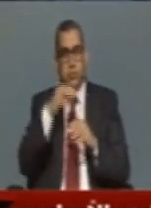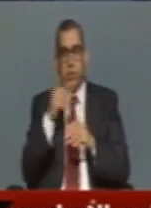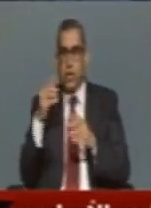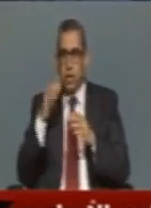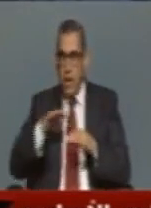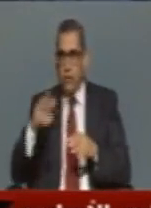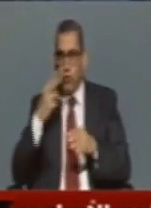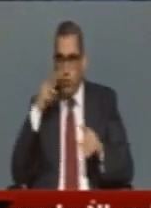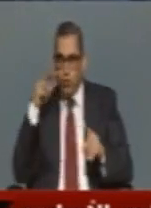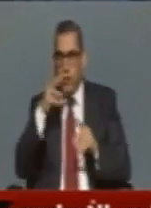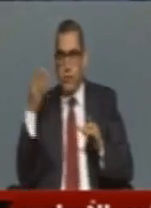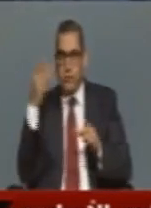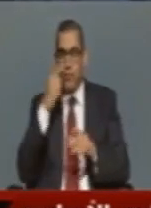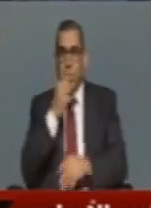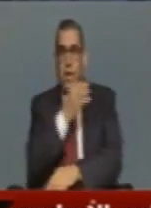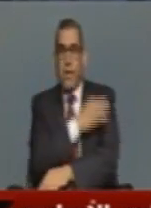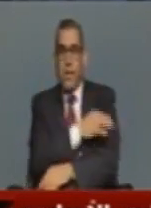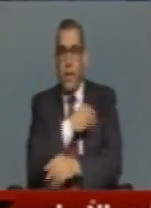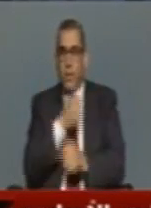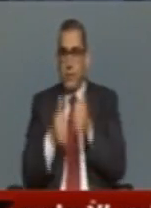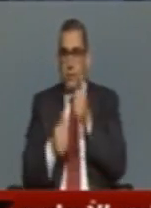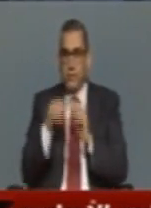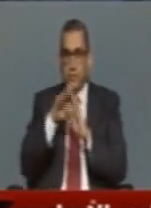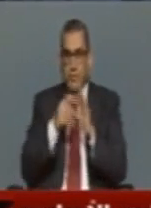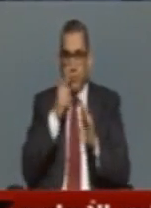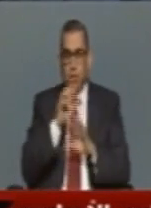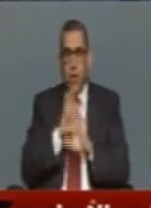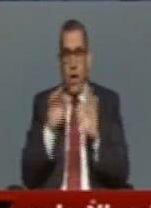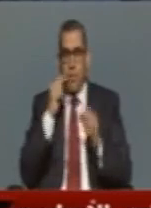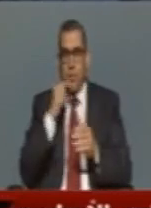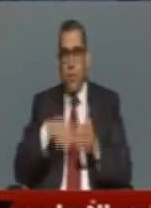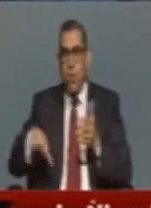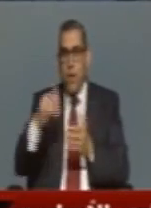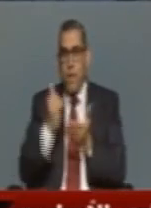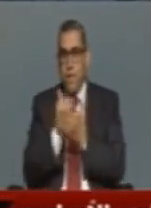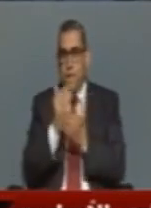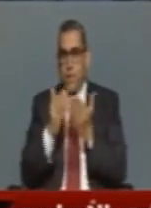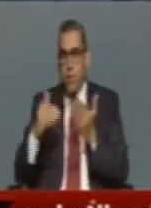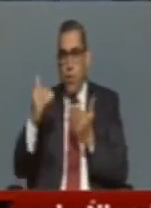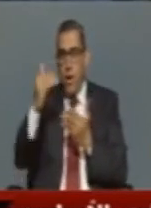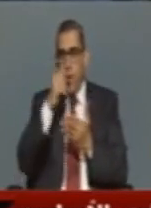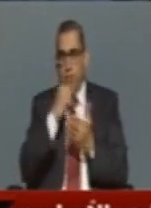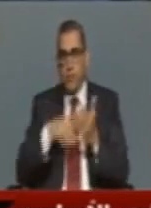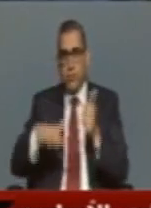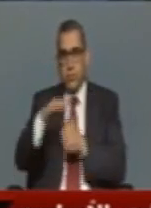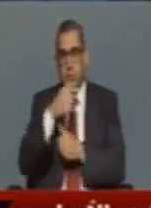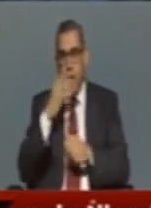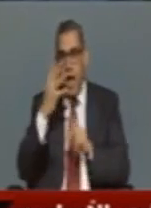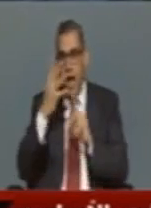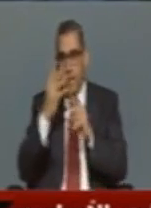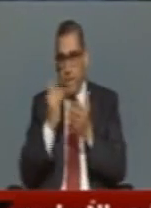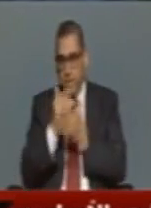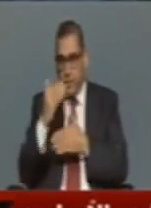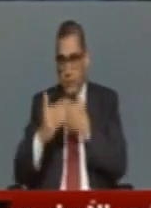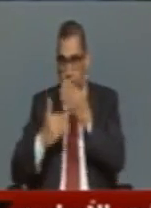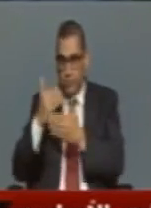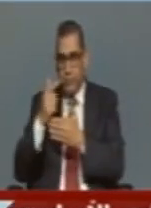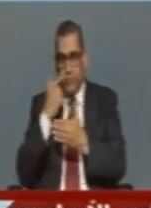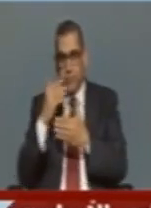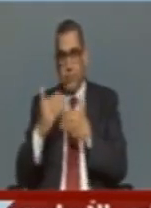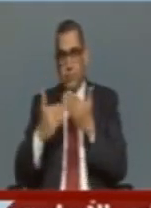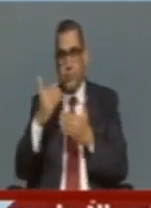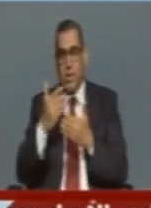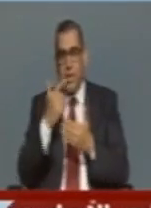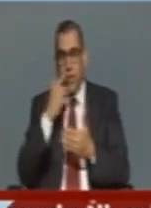في اختبار لهذا الاطار في كل الصفوف الحقيقه. والتقييم الوطني للصف الرابع اللي انا قلت لفخامتك عليه ده نتيجته المركز